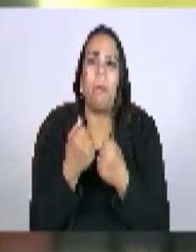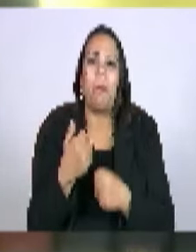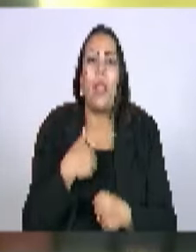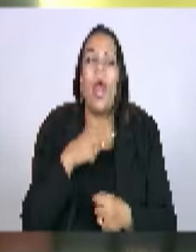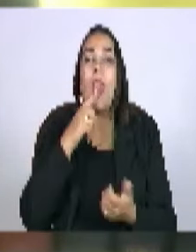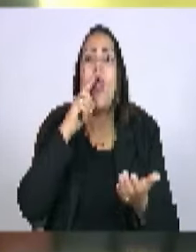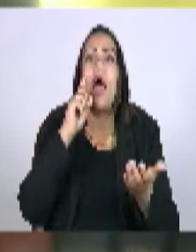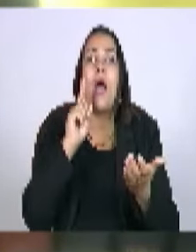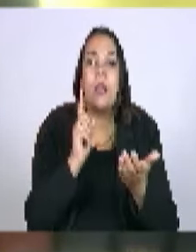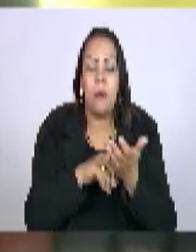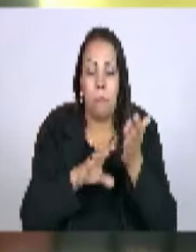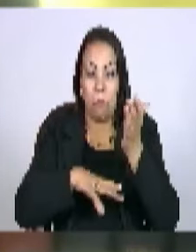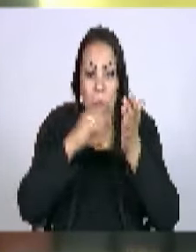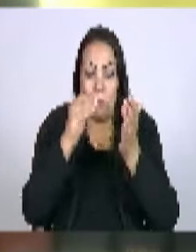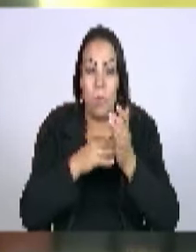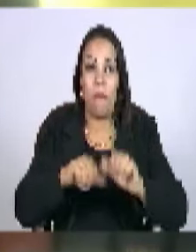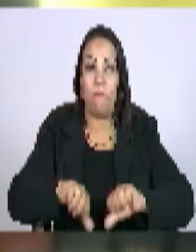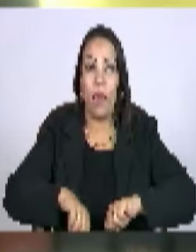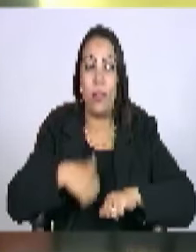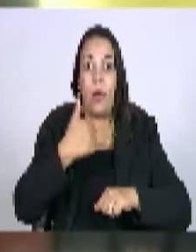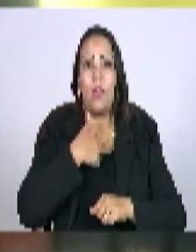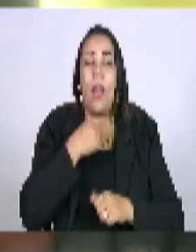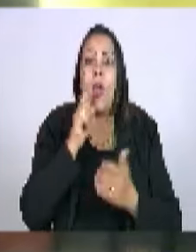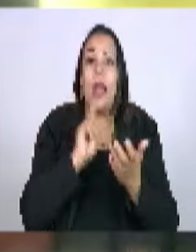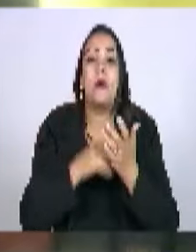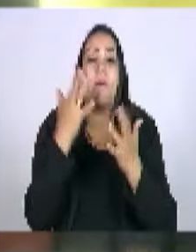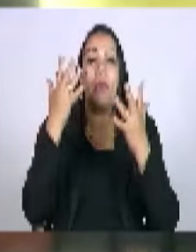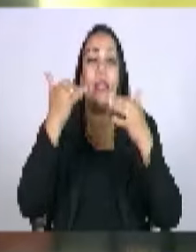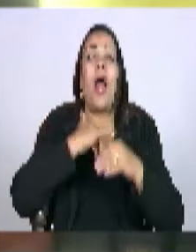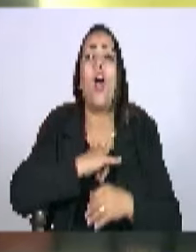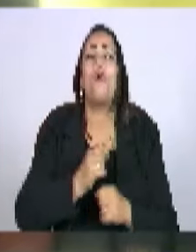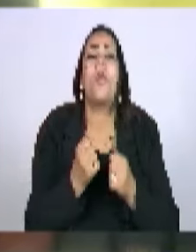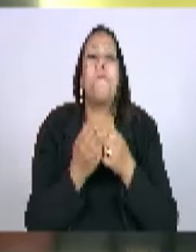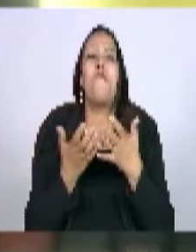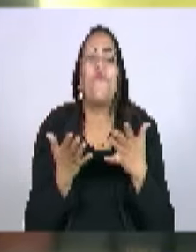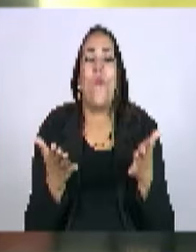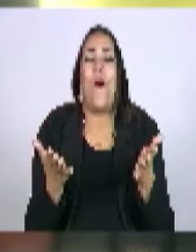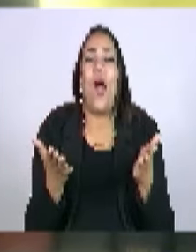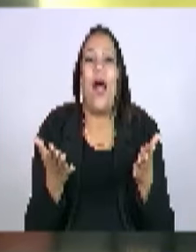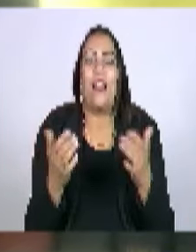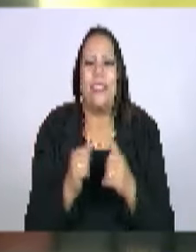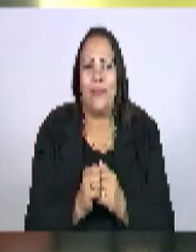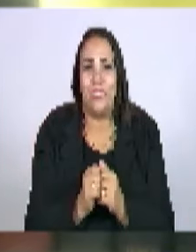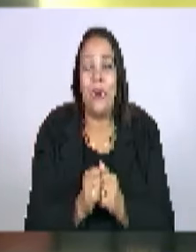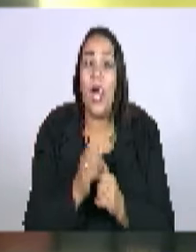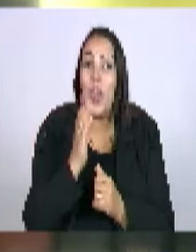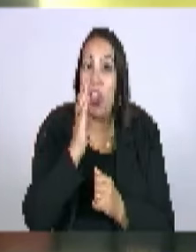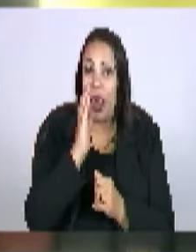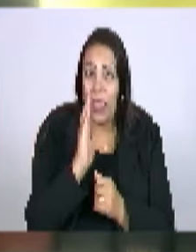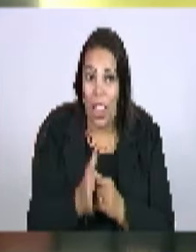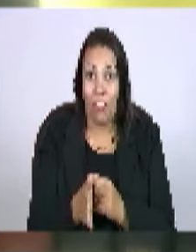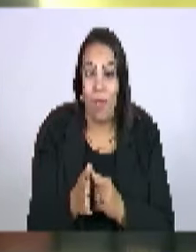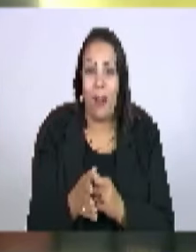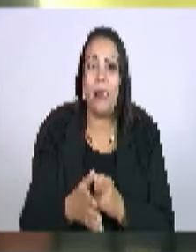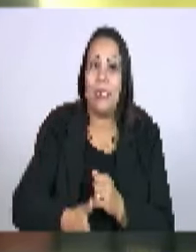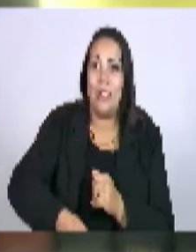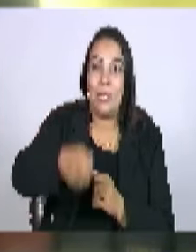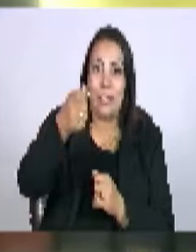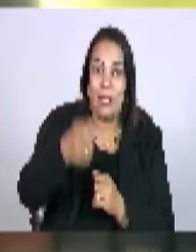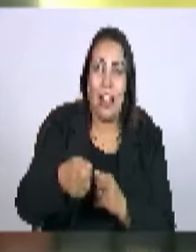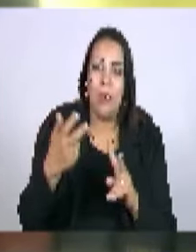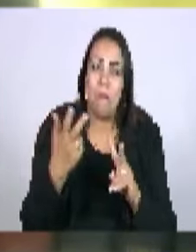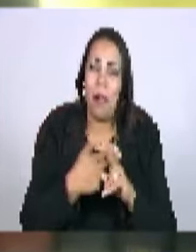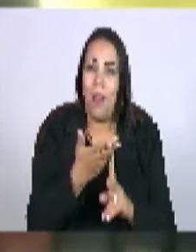ان احنا نبدا في حياتنا احنا نخلي دايما ايدينا مفتوحه منبسطه قادره ان هي تصافح